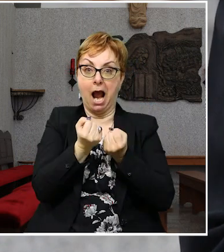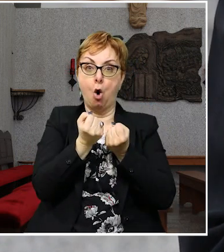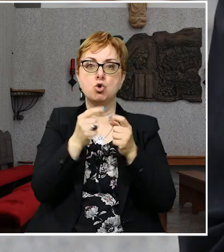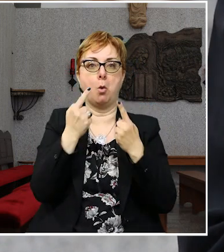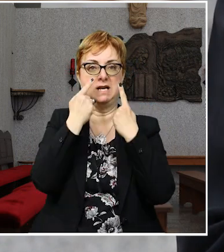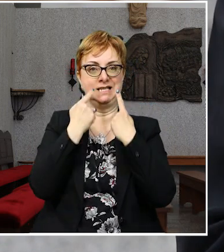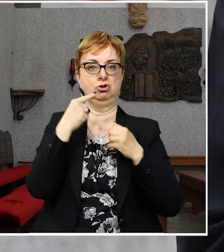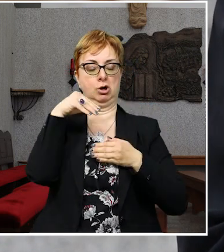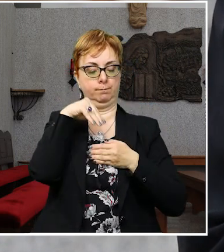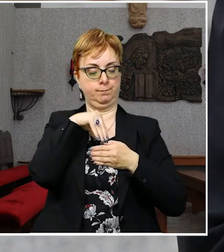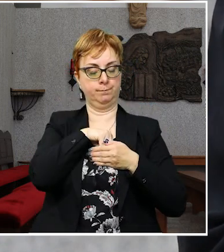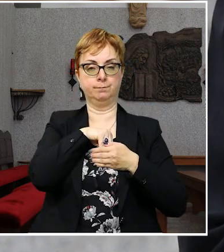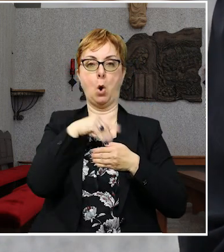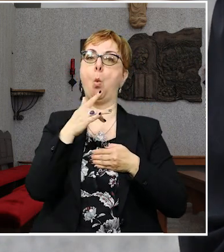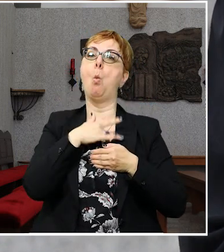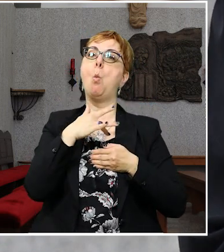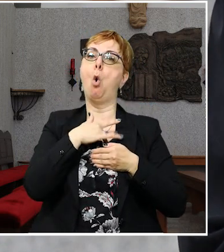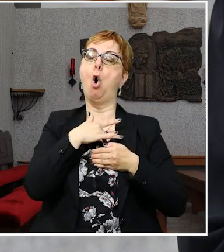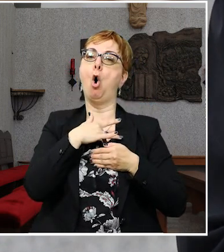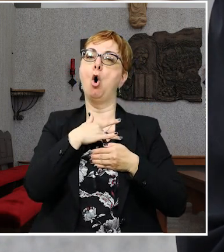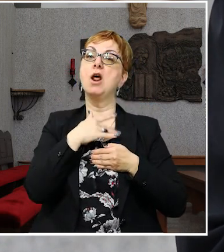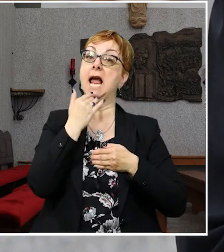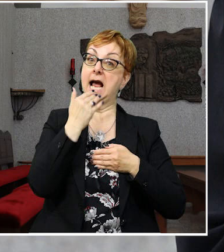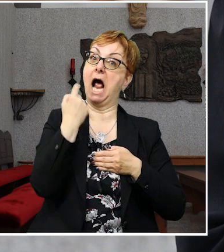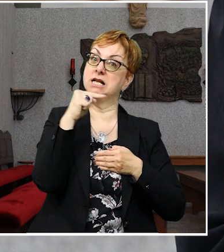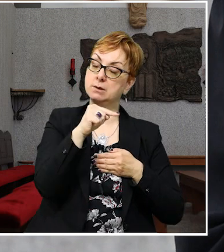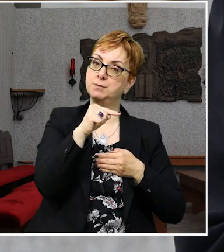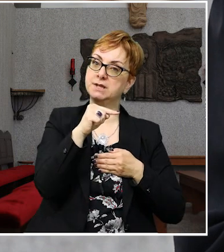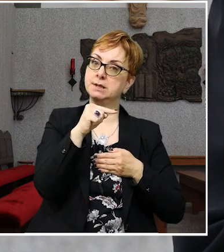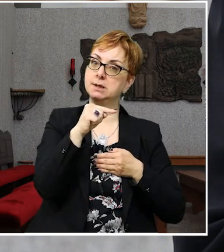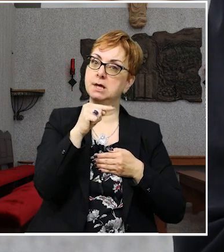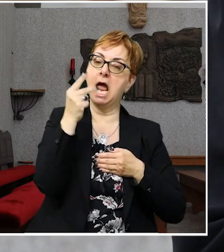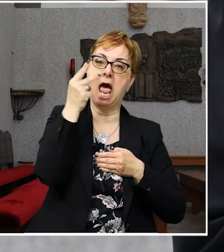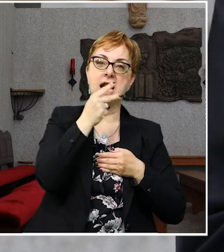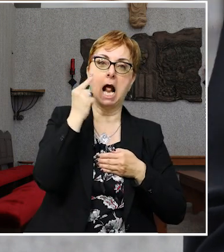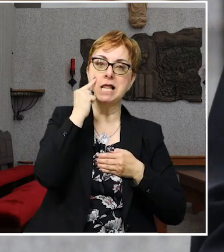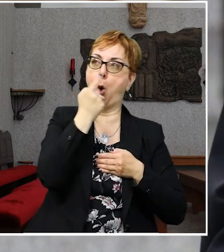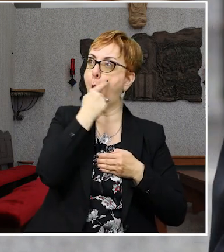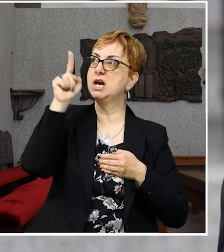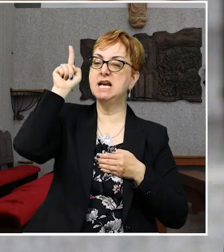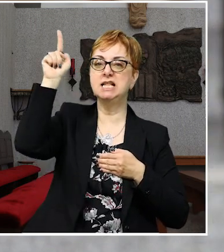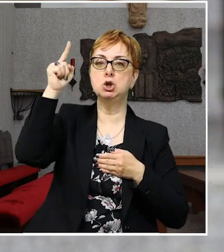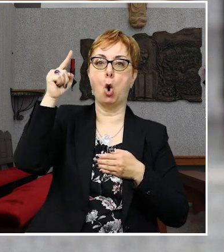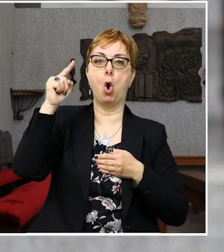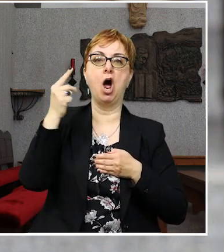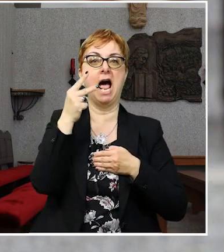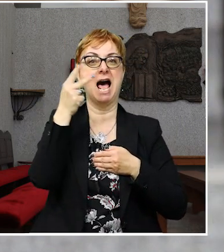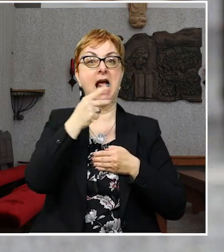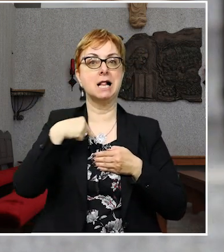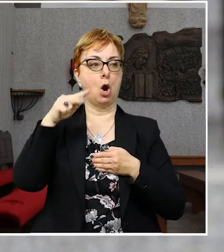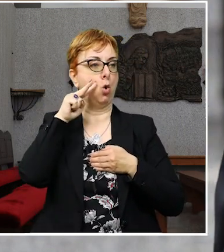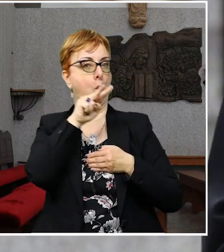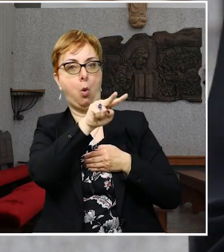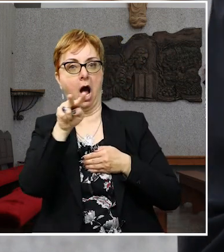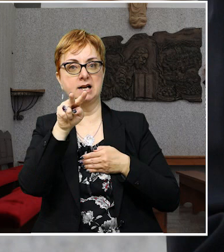cuore, allora essa ci fa contemplare la realtà con gli occhi stessi di Dio.